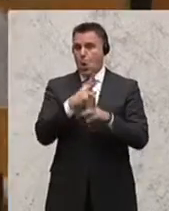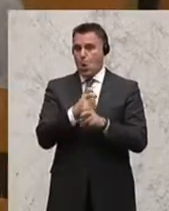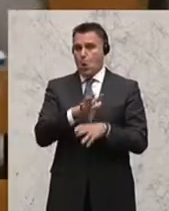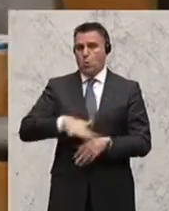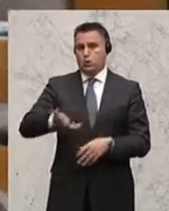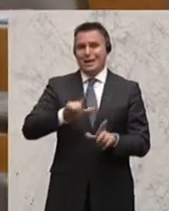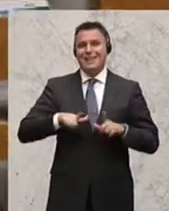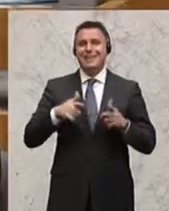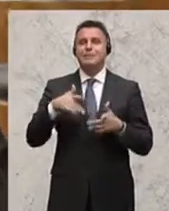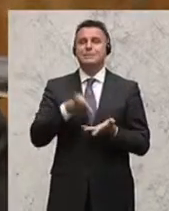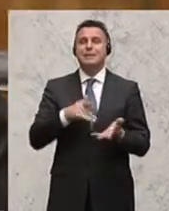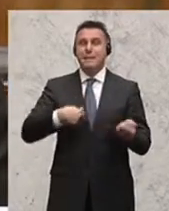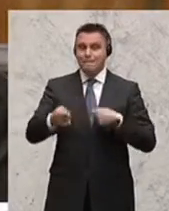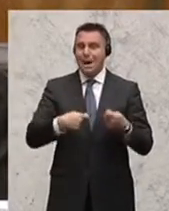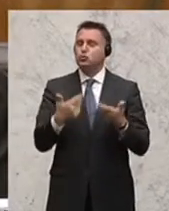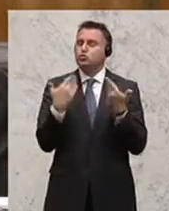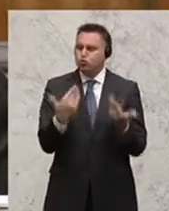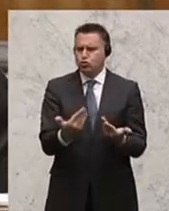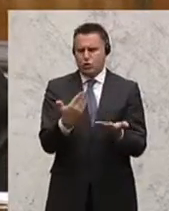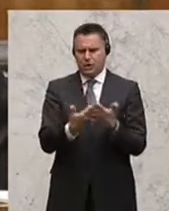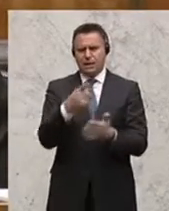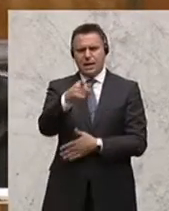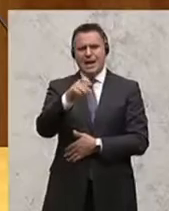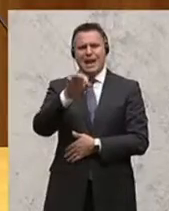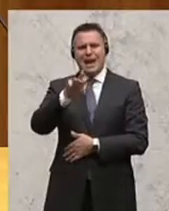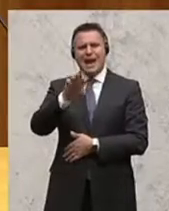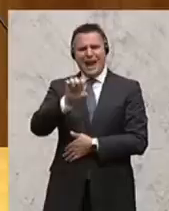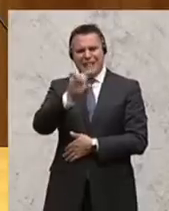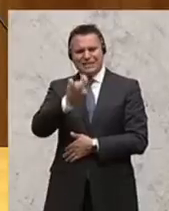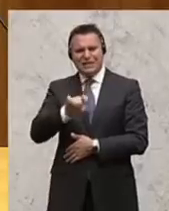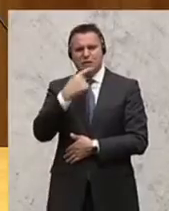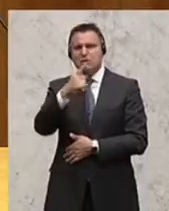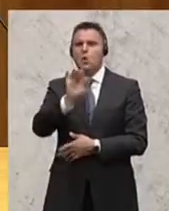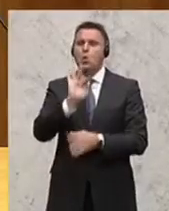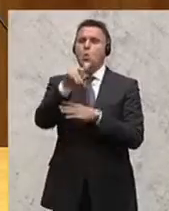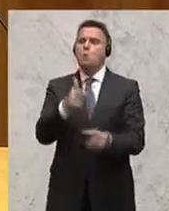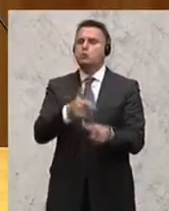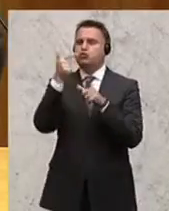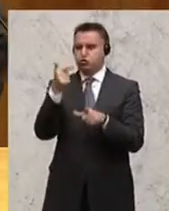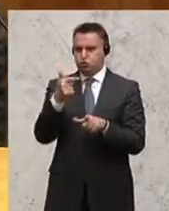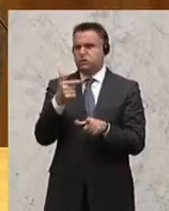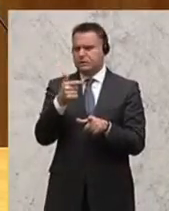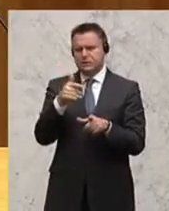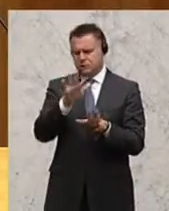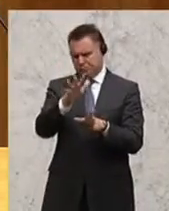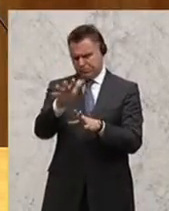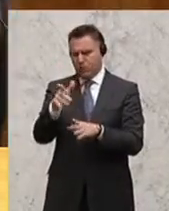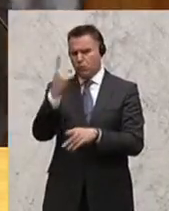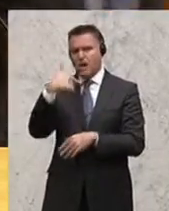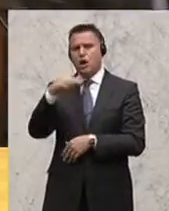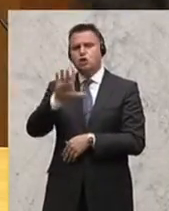österreichischen Lebensmittelmarkt. Und Herr Kollege Essl, und ihr sprecht von Überschüssen von heimischen Produkten. Zum Kollegen Schultes melde ich mich später. Danke.